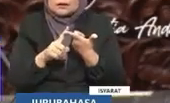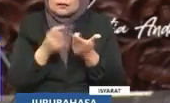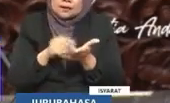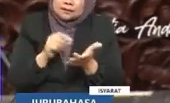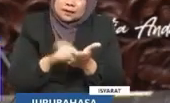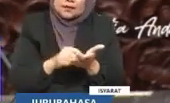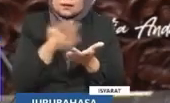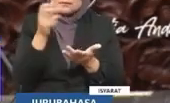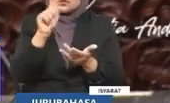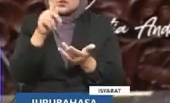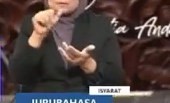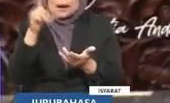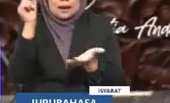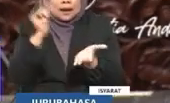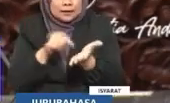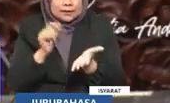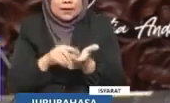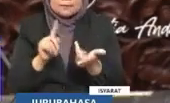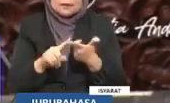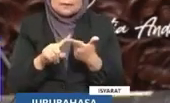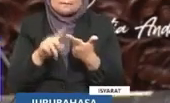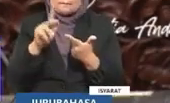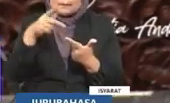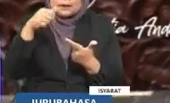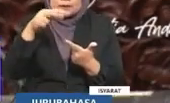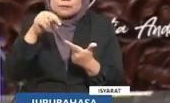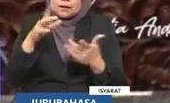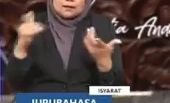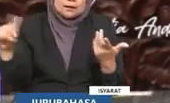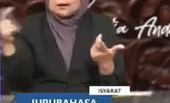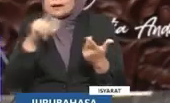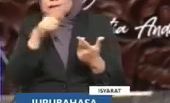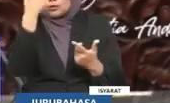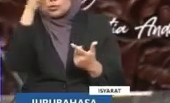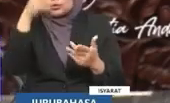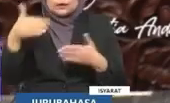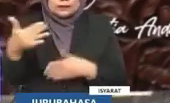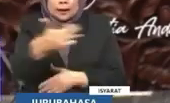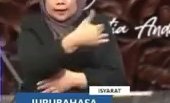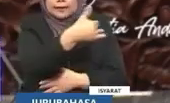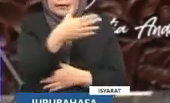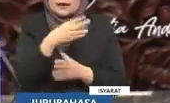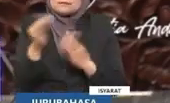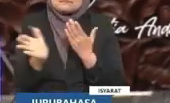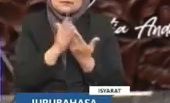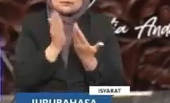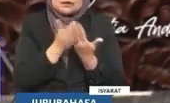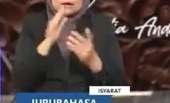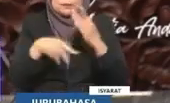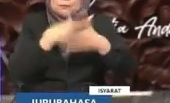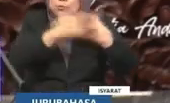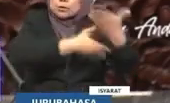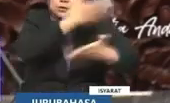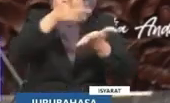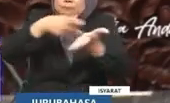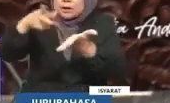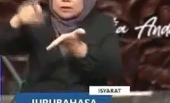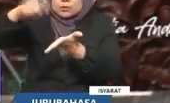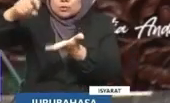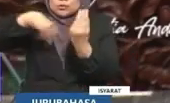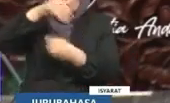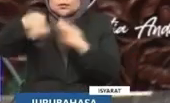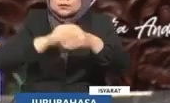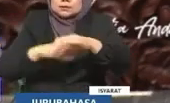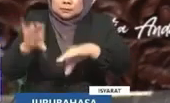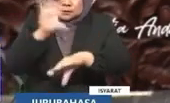melaksanakan stok file ayam penimbal dan stok penimbal tambahan untuk produk ikan mempermudahkan proses pembayaran